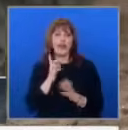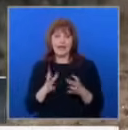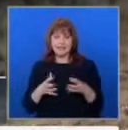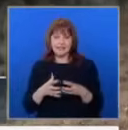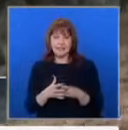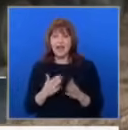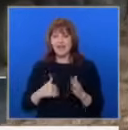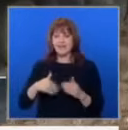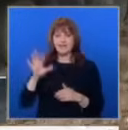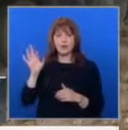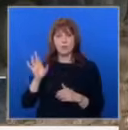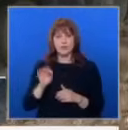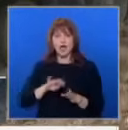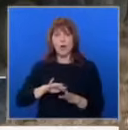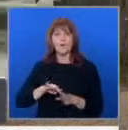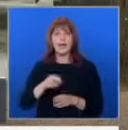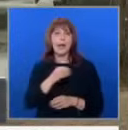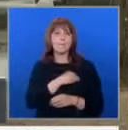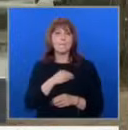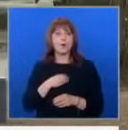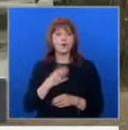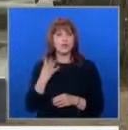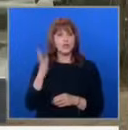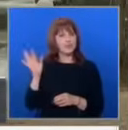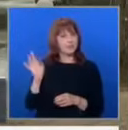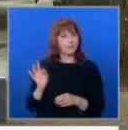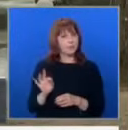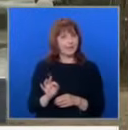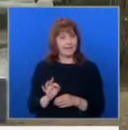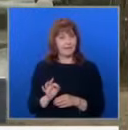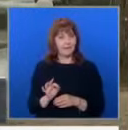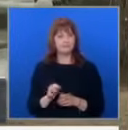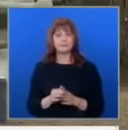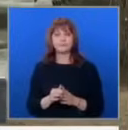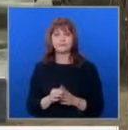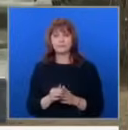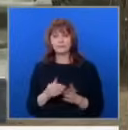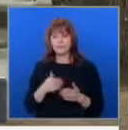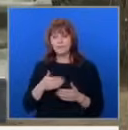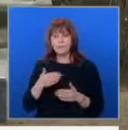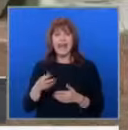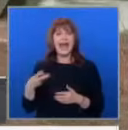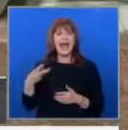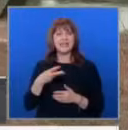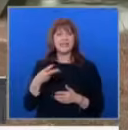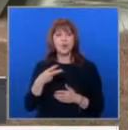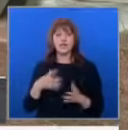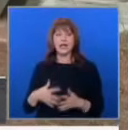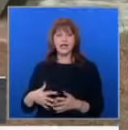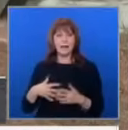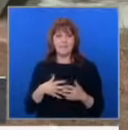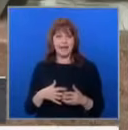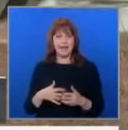Най-висок процент за отбрана отделя Полша – над 4% от брутния си вътрешен продукт, следвана от Естония и Съединените